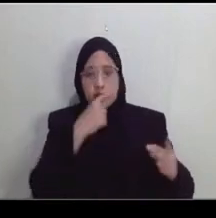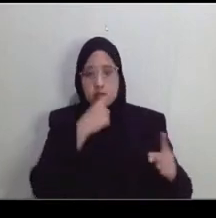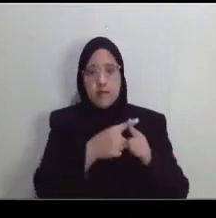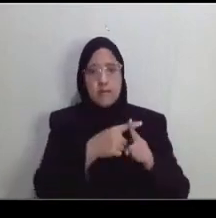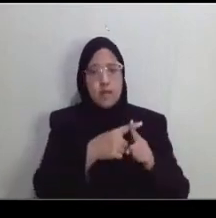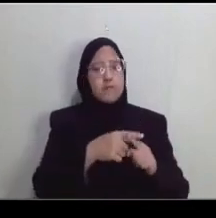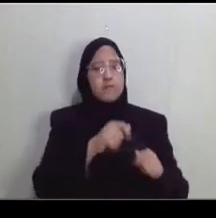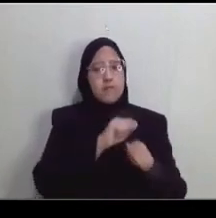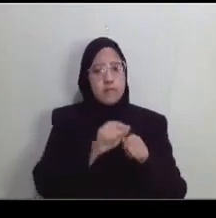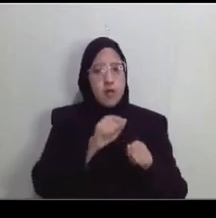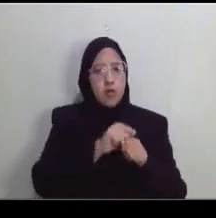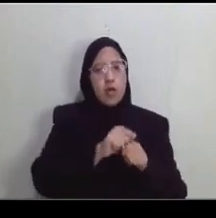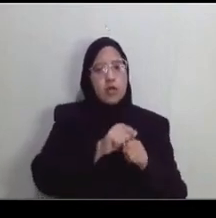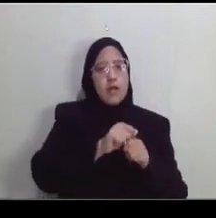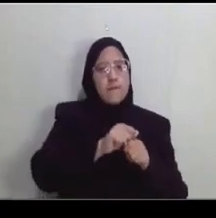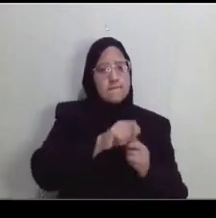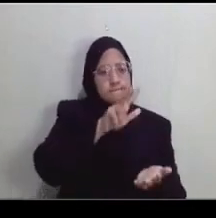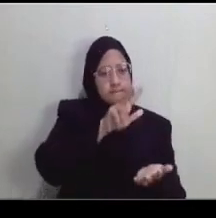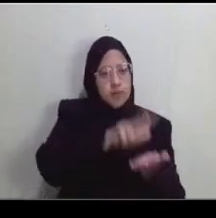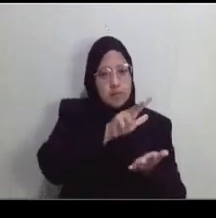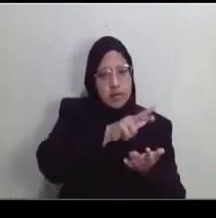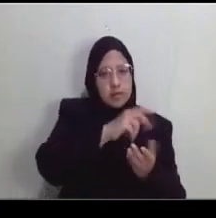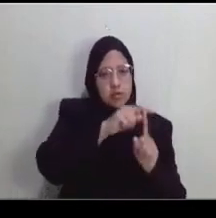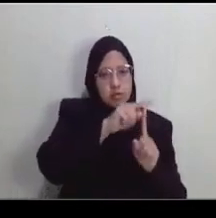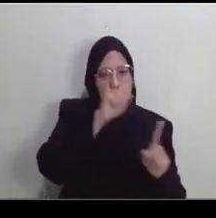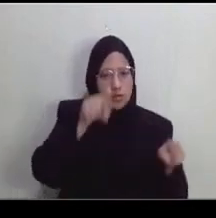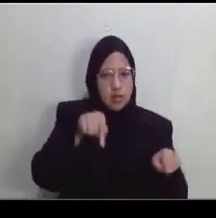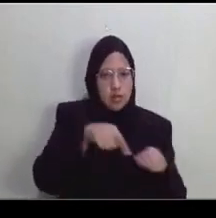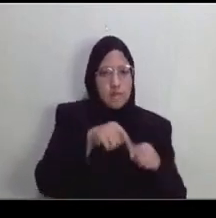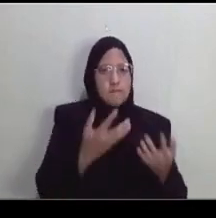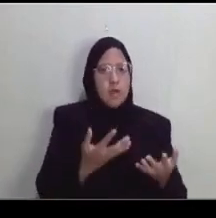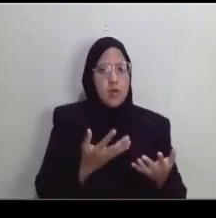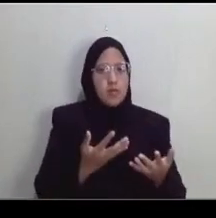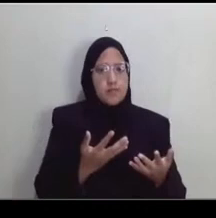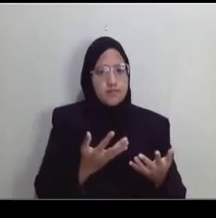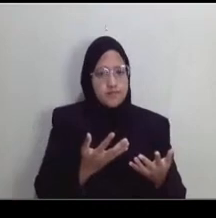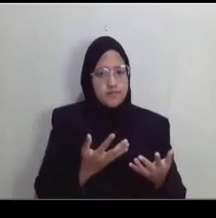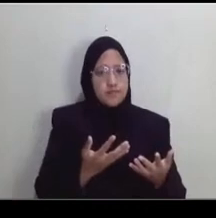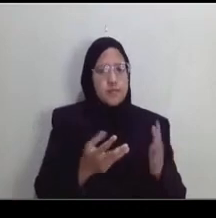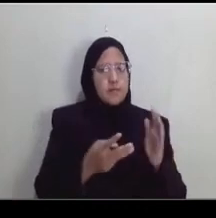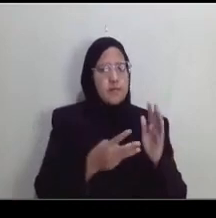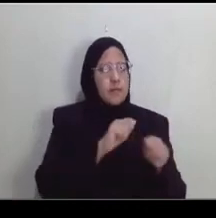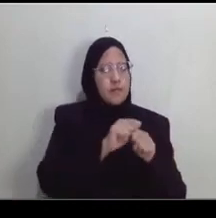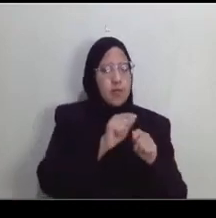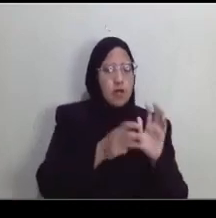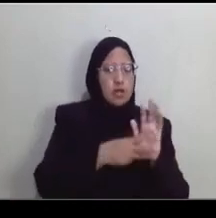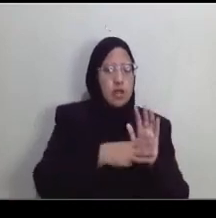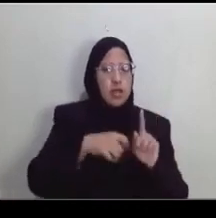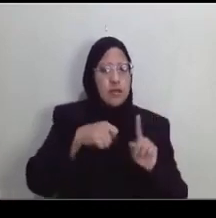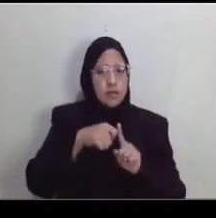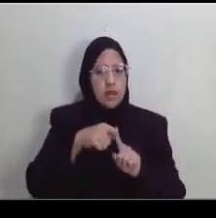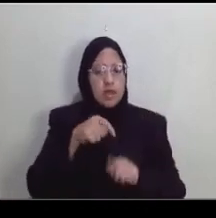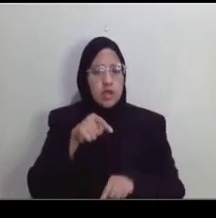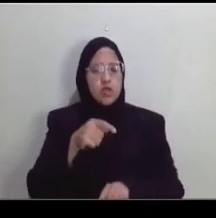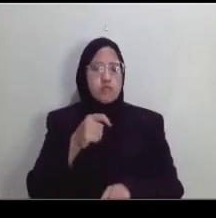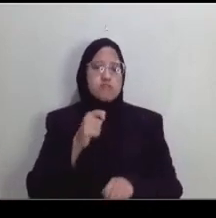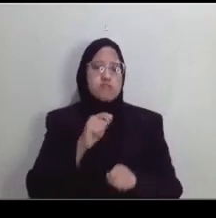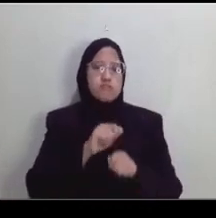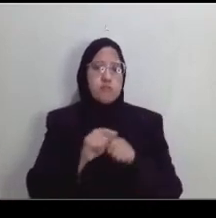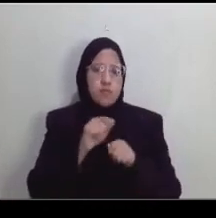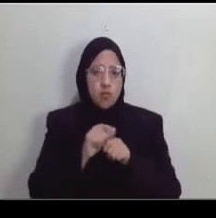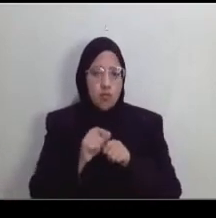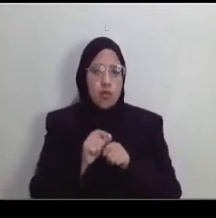menggambarkan bahwa pembentukan majelis kehormatan merupakan bagian dari skenario untuk menjatuhkan